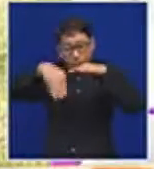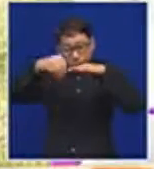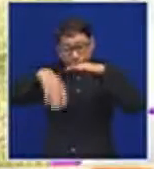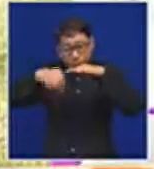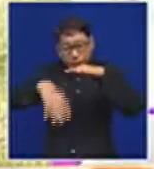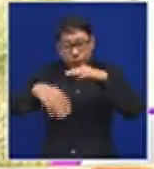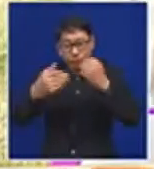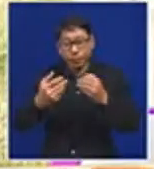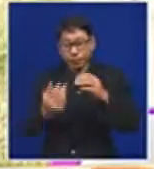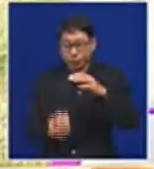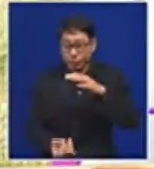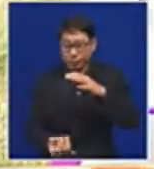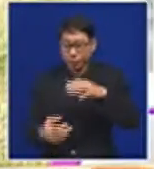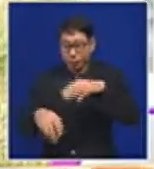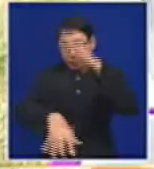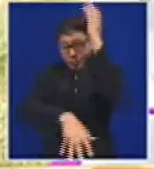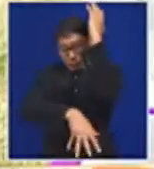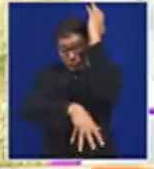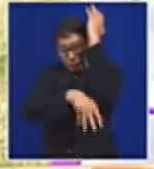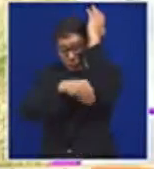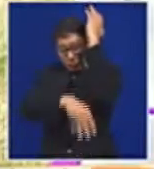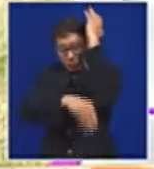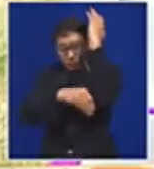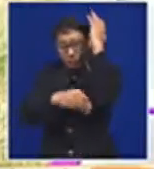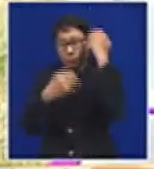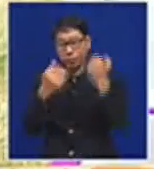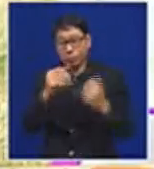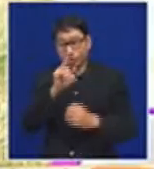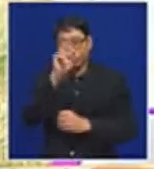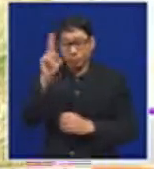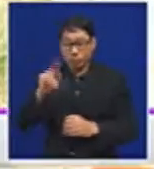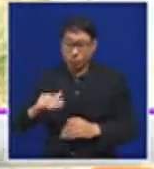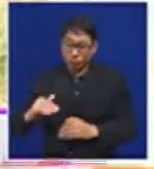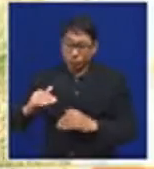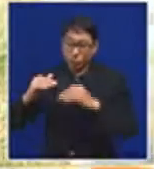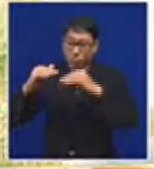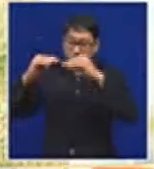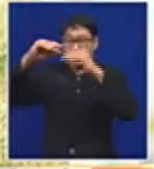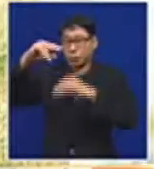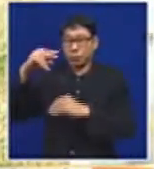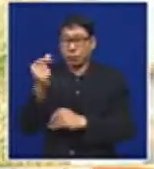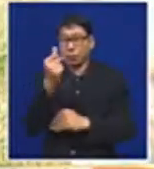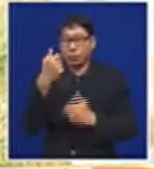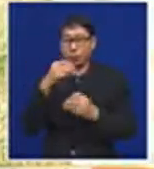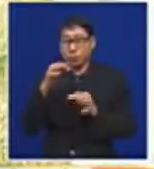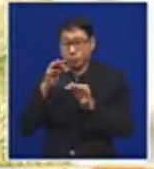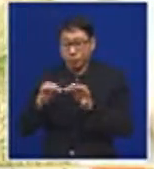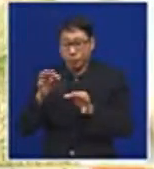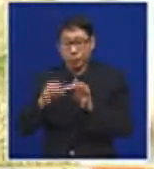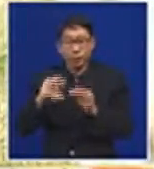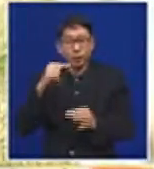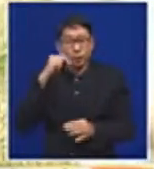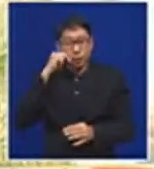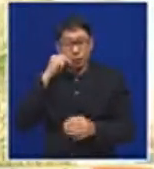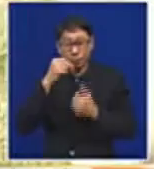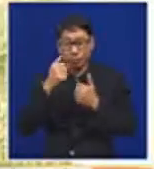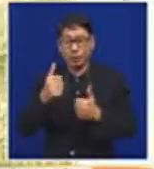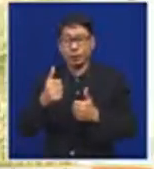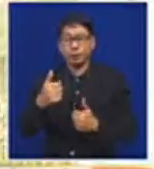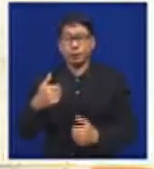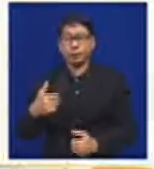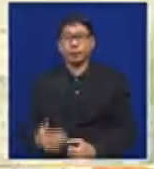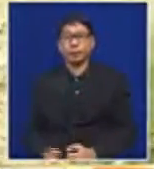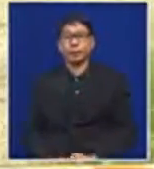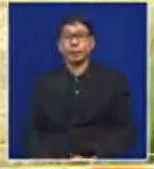ยให้น้ำซึมลงรากพืชอย่างช้าๆส่งผลให้พืชเจริญเติบโตเร็วค่ะรวมถึงประหยัดน้ำในช่วงหน้าแล้งแบบนี้ได้เป็นอย่างดีด้วย